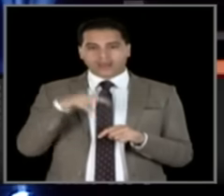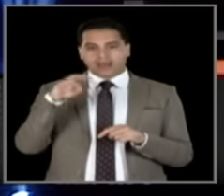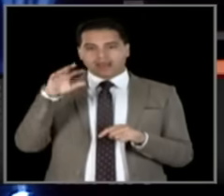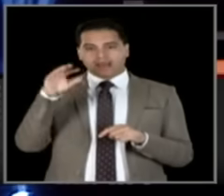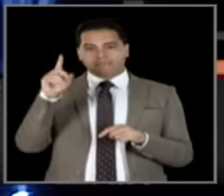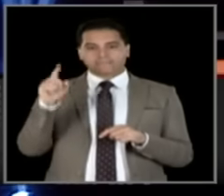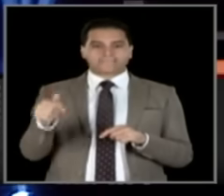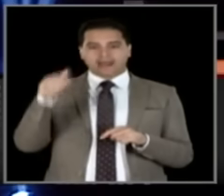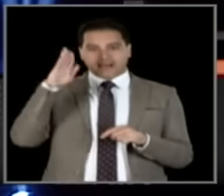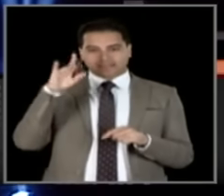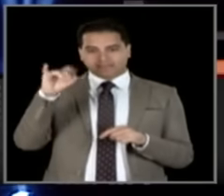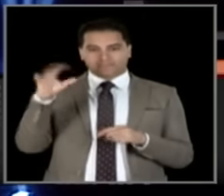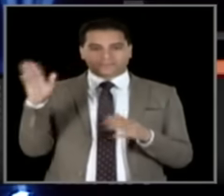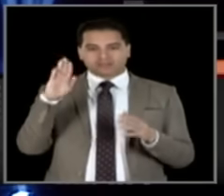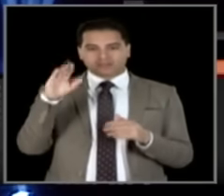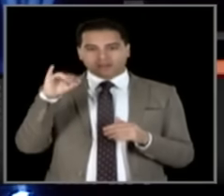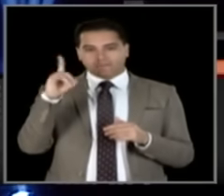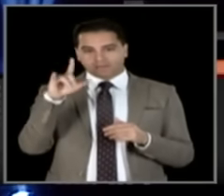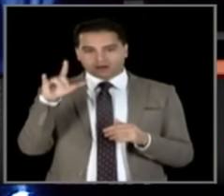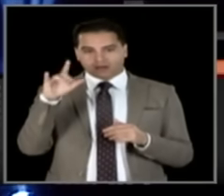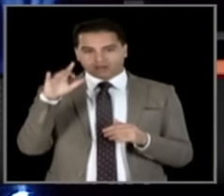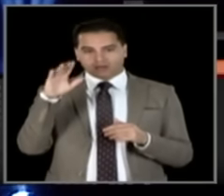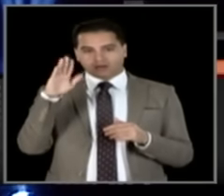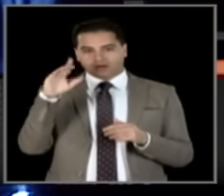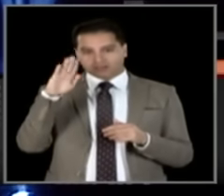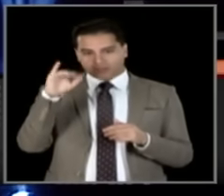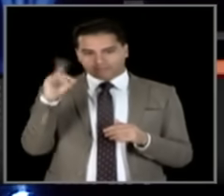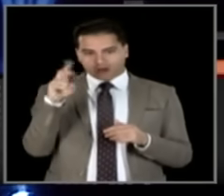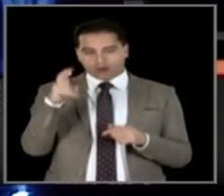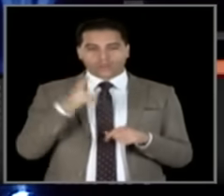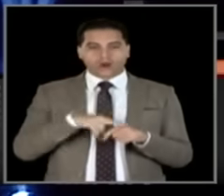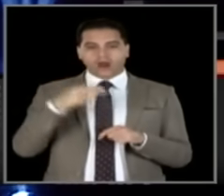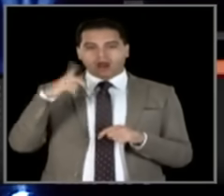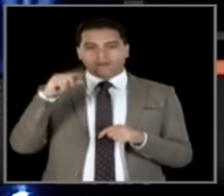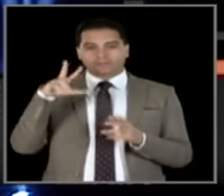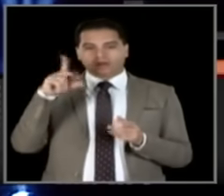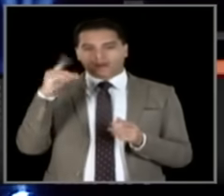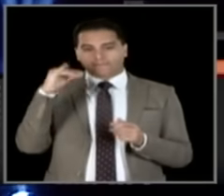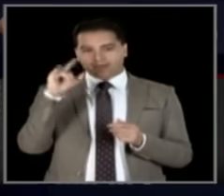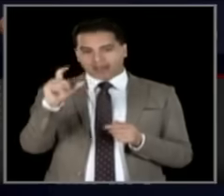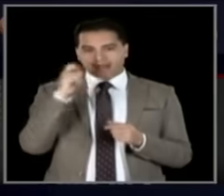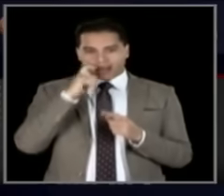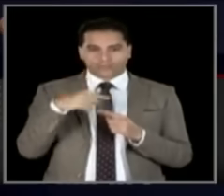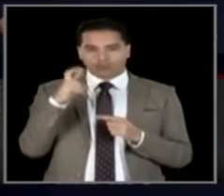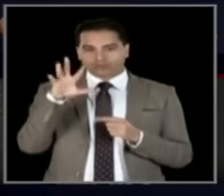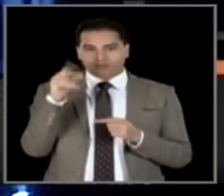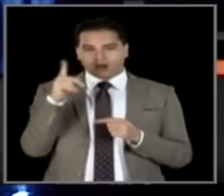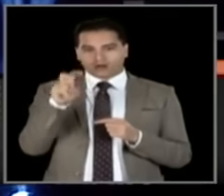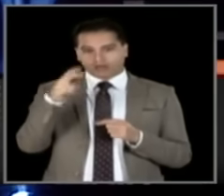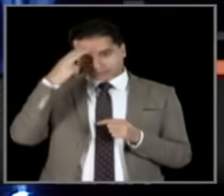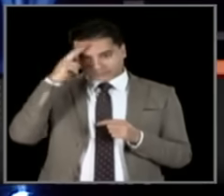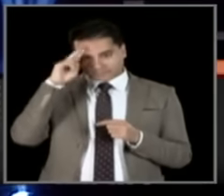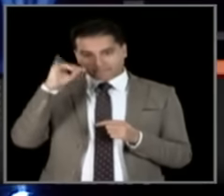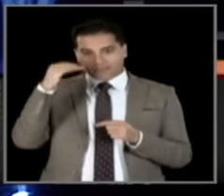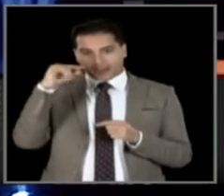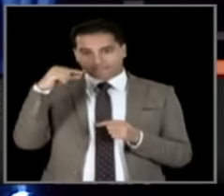سمرة، محمد فراج، عبد الرحمن أبو زهرة. رضوى إجابتك. محمد